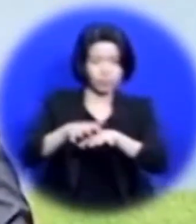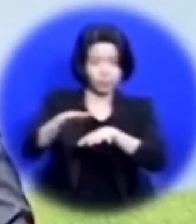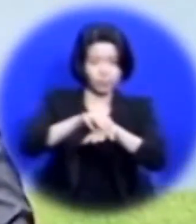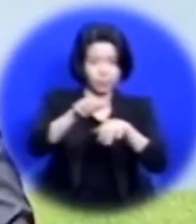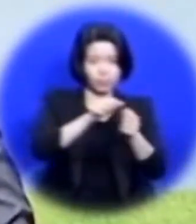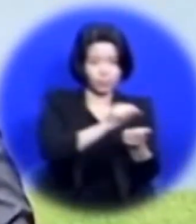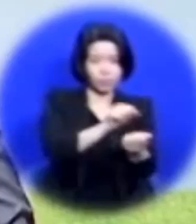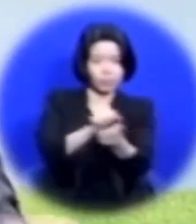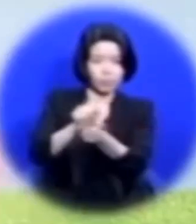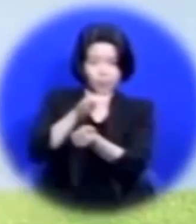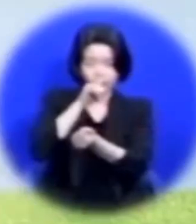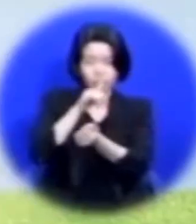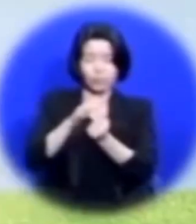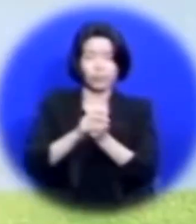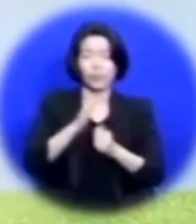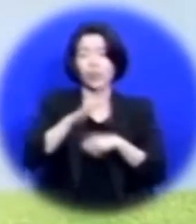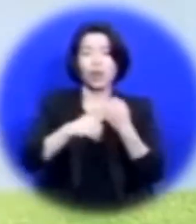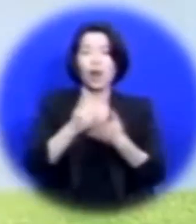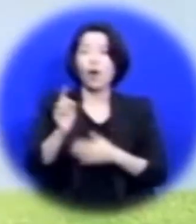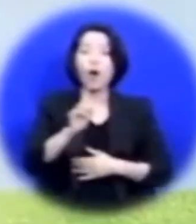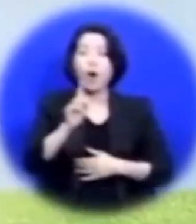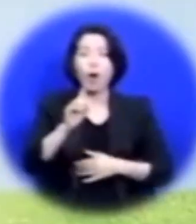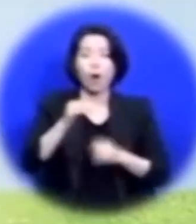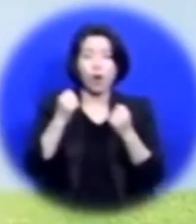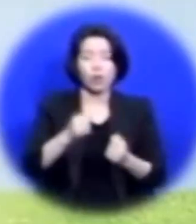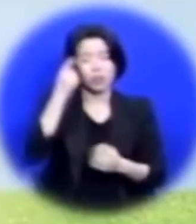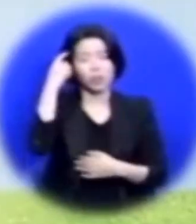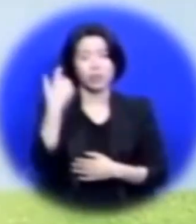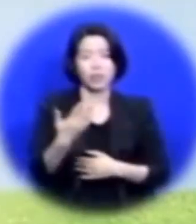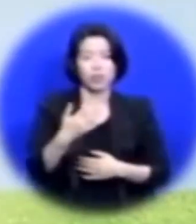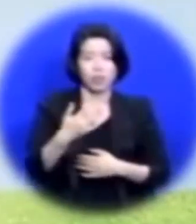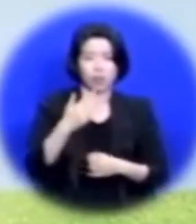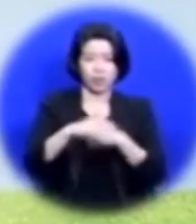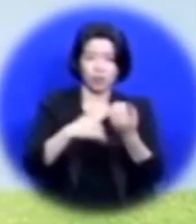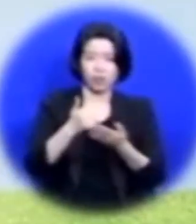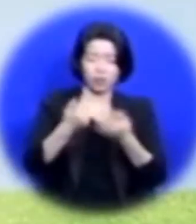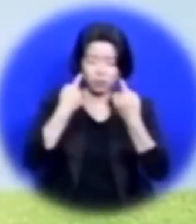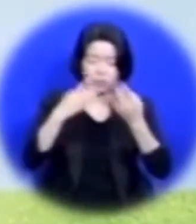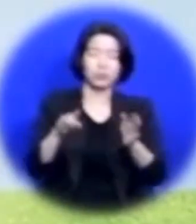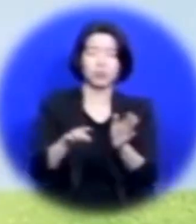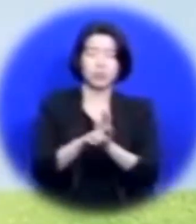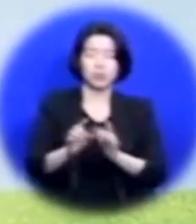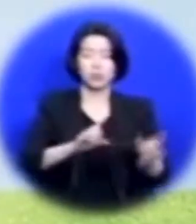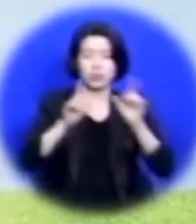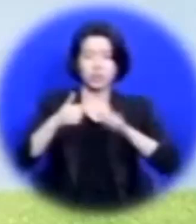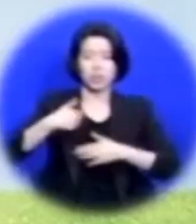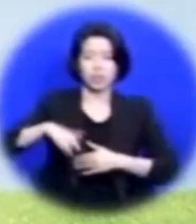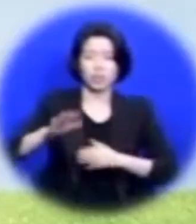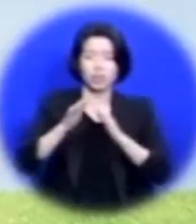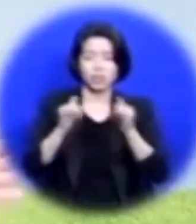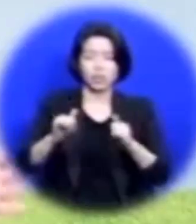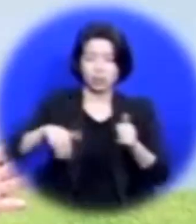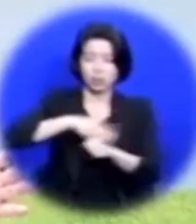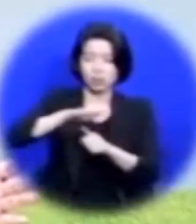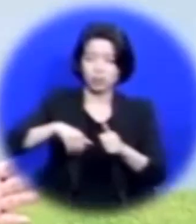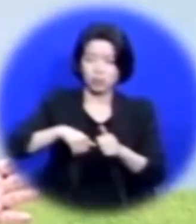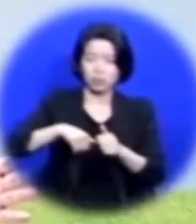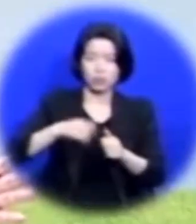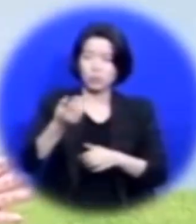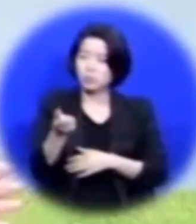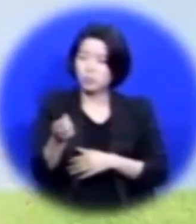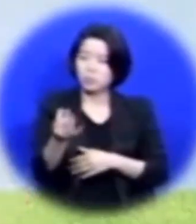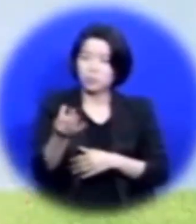계시오 하나님이 계시다고 분명히 믿고 그리고 살아가는 사람들이 도대체 우리 주변에 몇 사람이 내